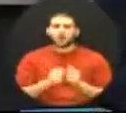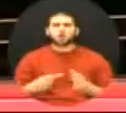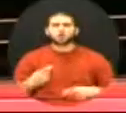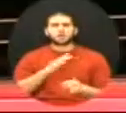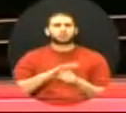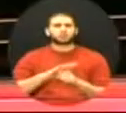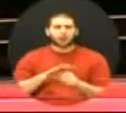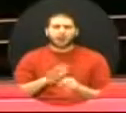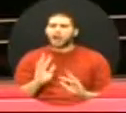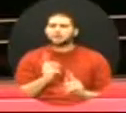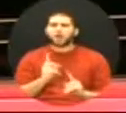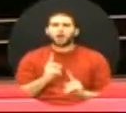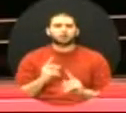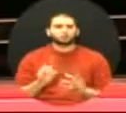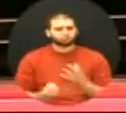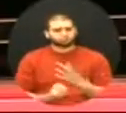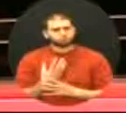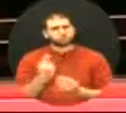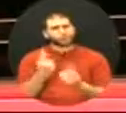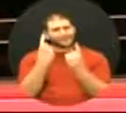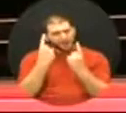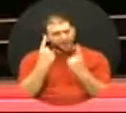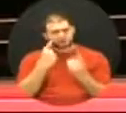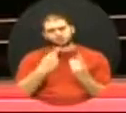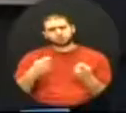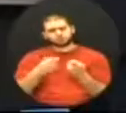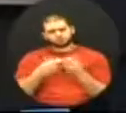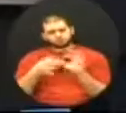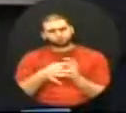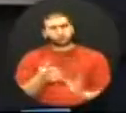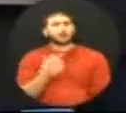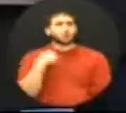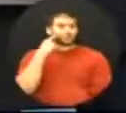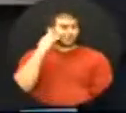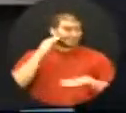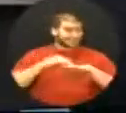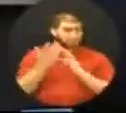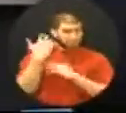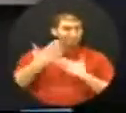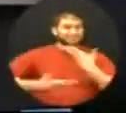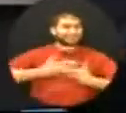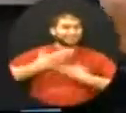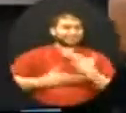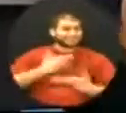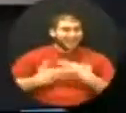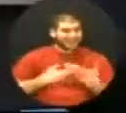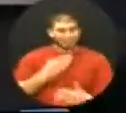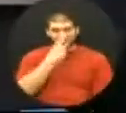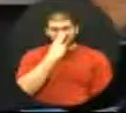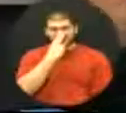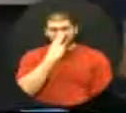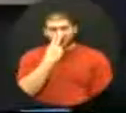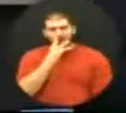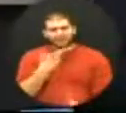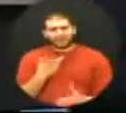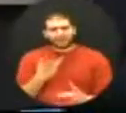האלה, למה לא מסדו איזה משהו אחד שסביבו? קודם כל, אני חושב שהזכרתי קודם שהתהליך של הניסיון באמת לראות